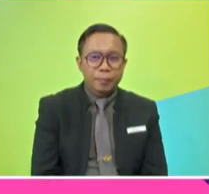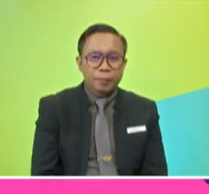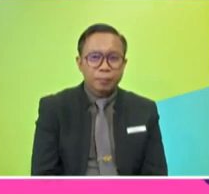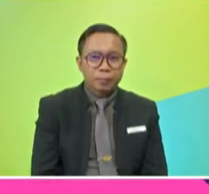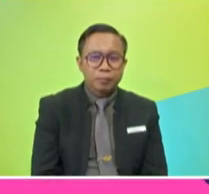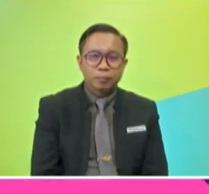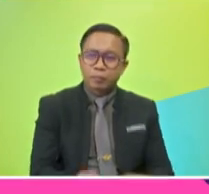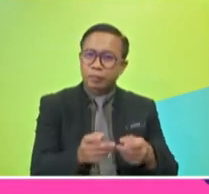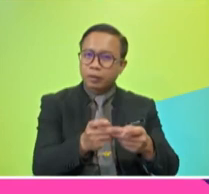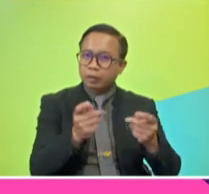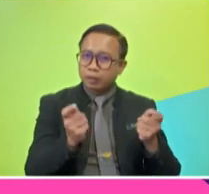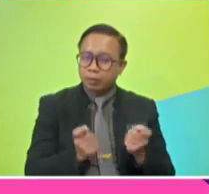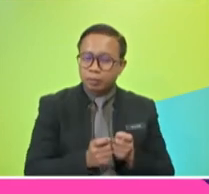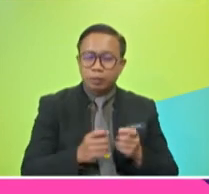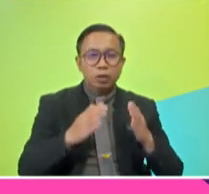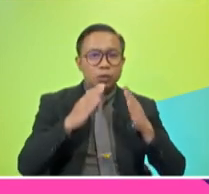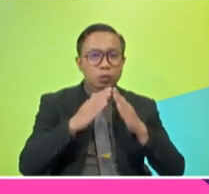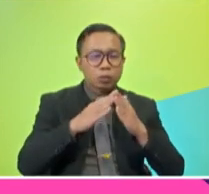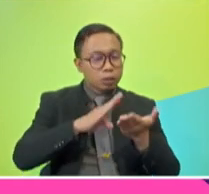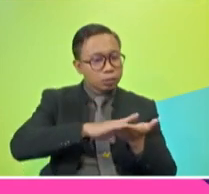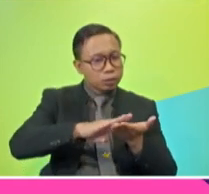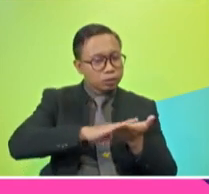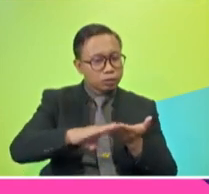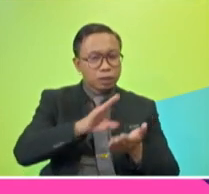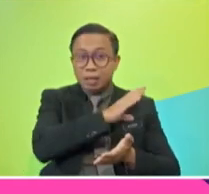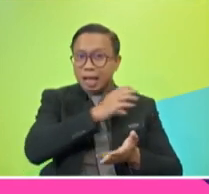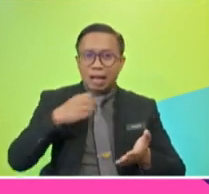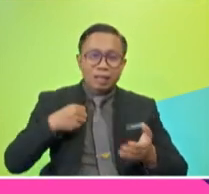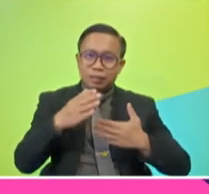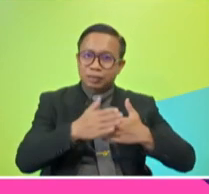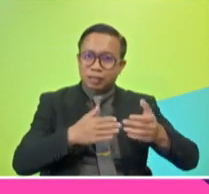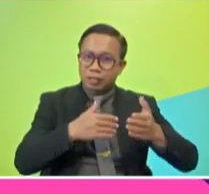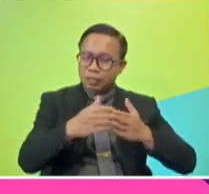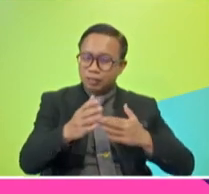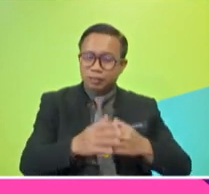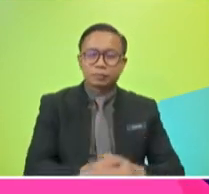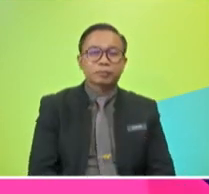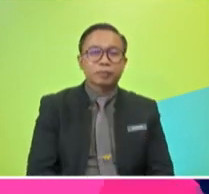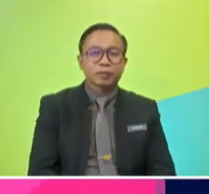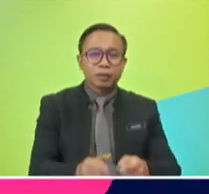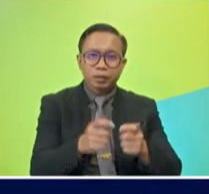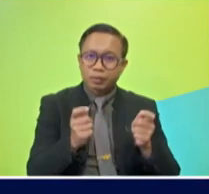kawasan kediaman bersih dan selisih dan